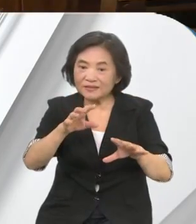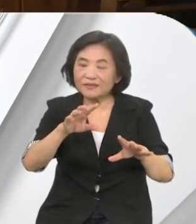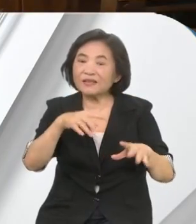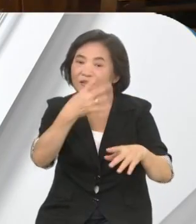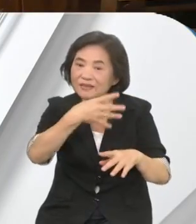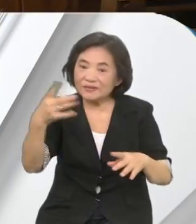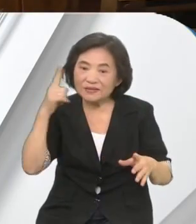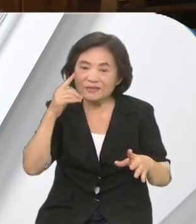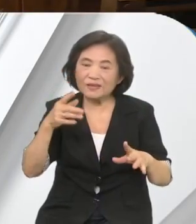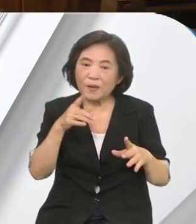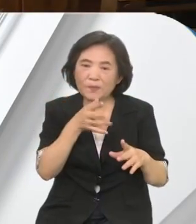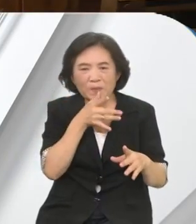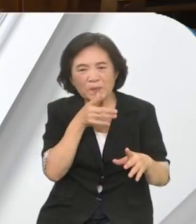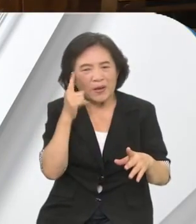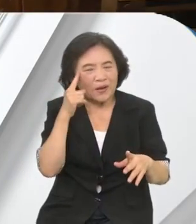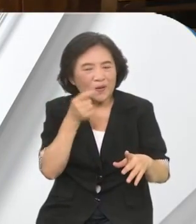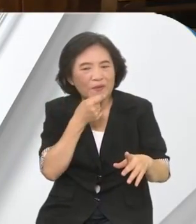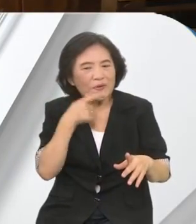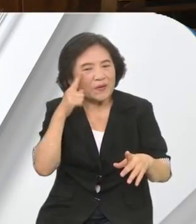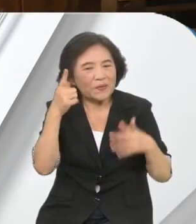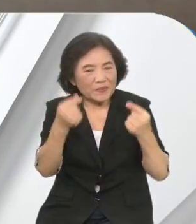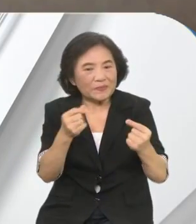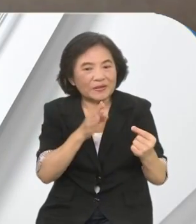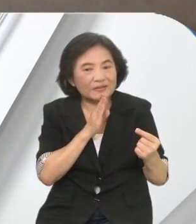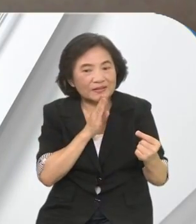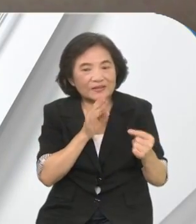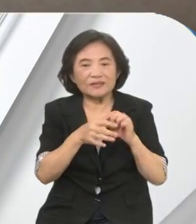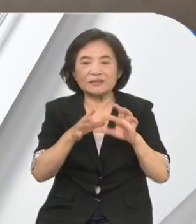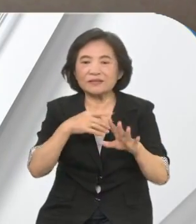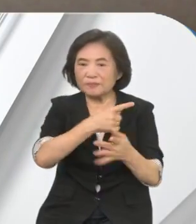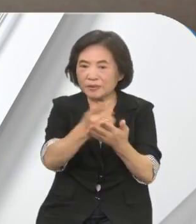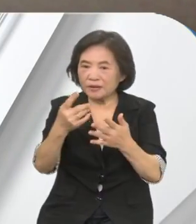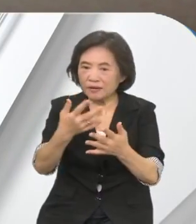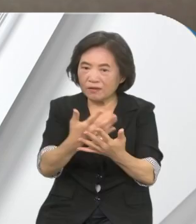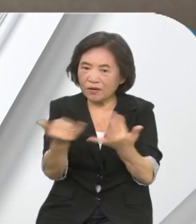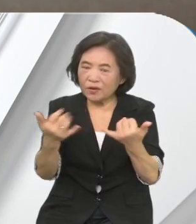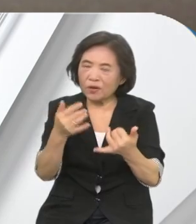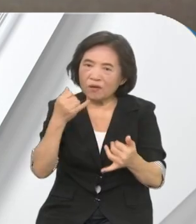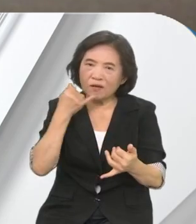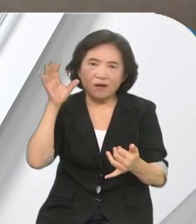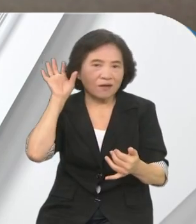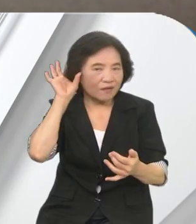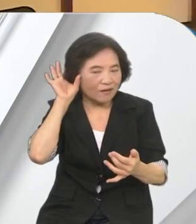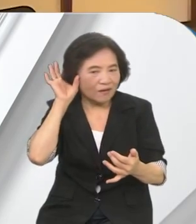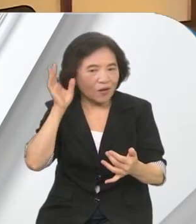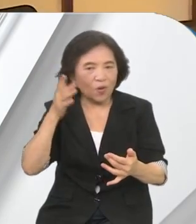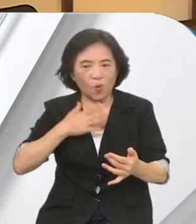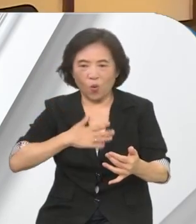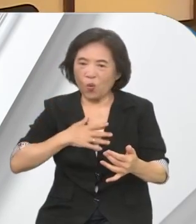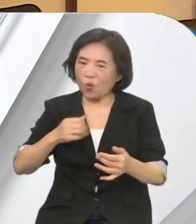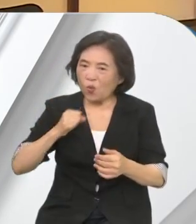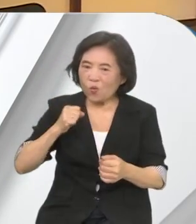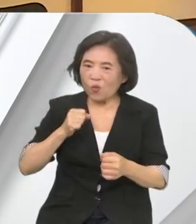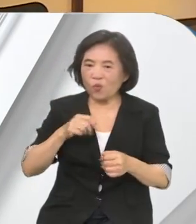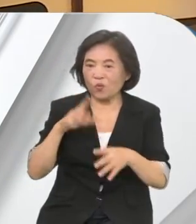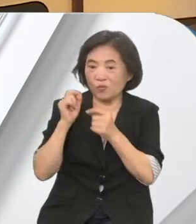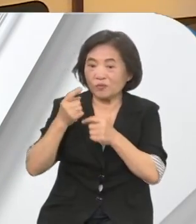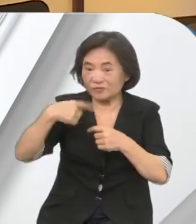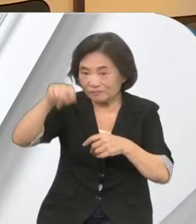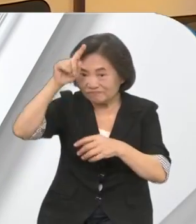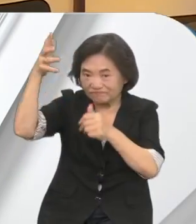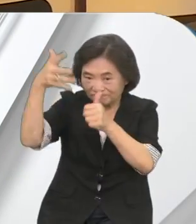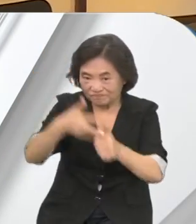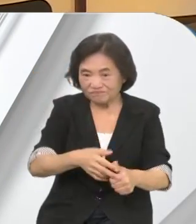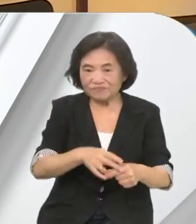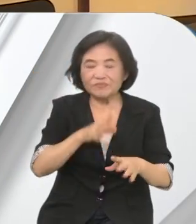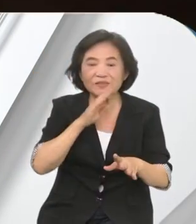言，最自然演奏出气氛，本堂中感受到音乐嘅力量。按旧嘅行业歌曲，唔单唱起传统山歌，有